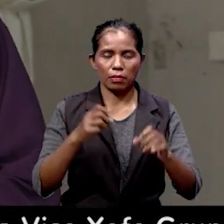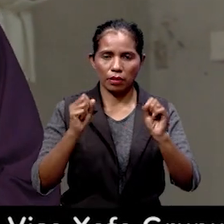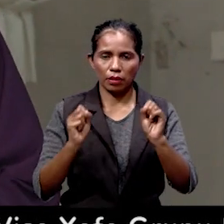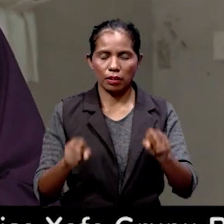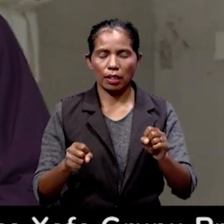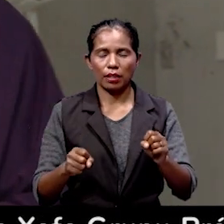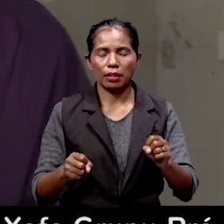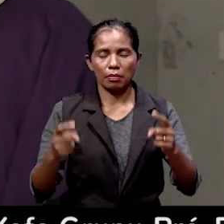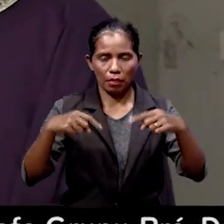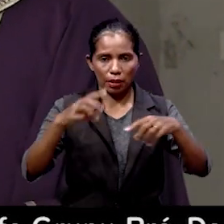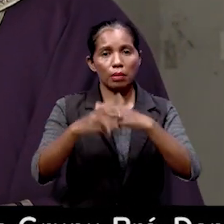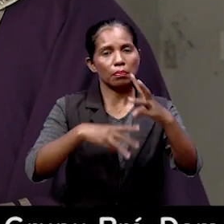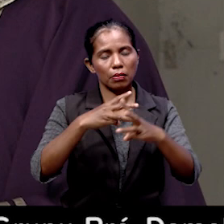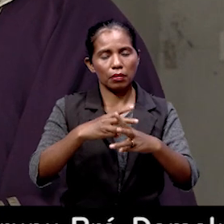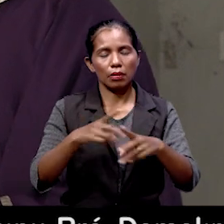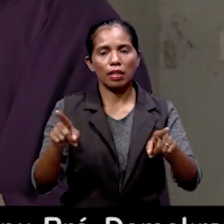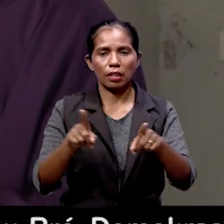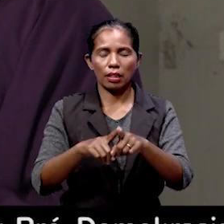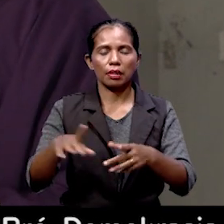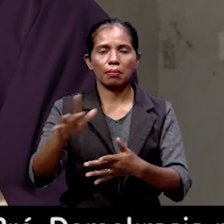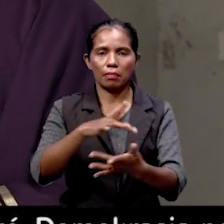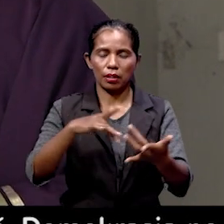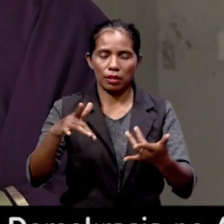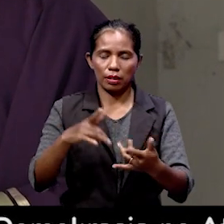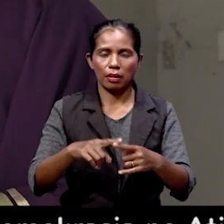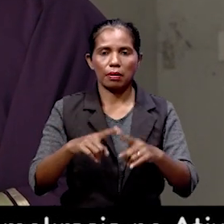pasien ini lah aja Kristen itu